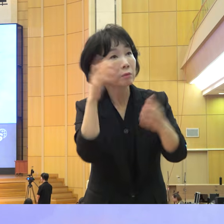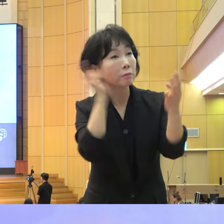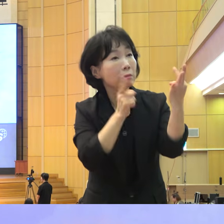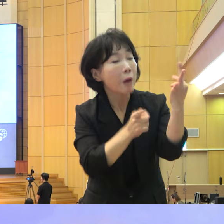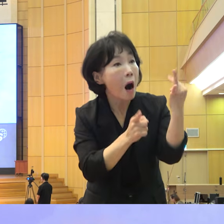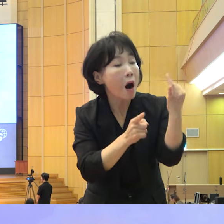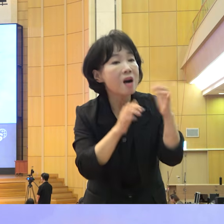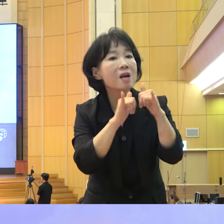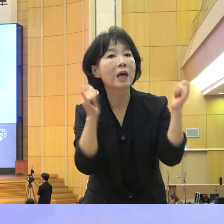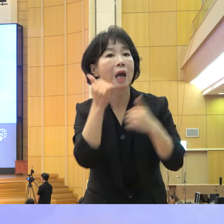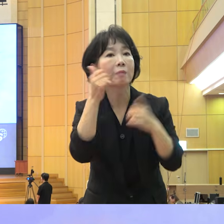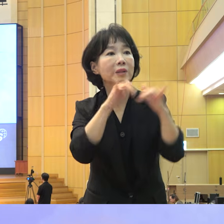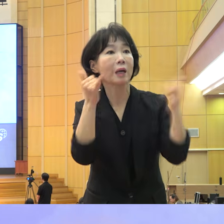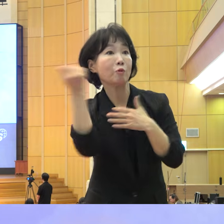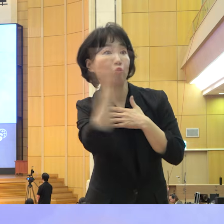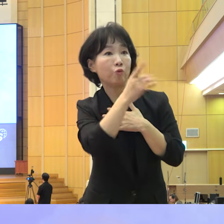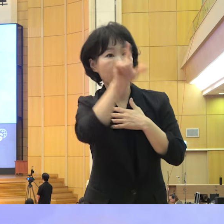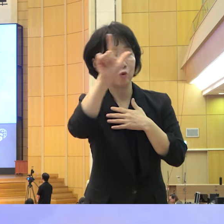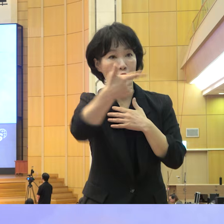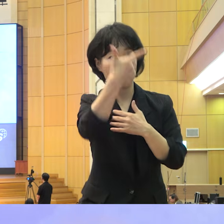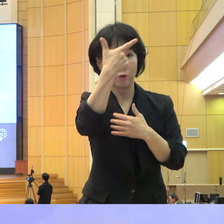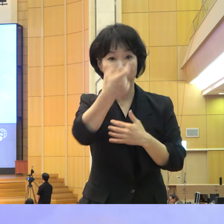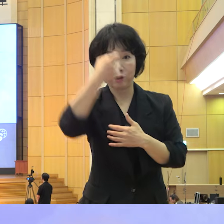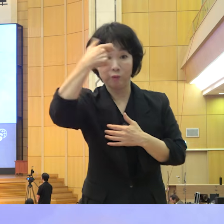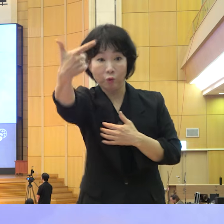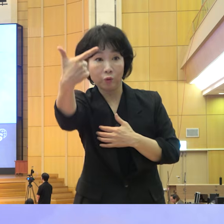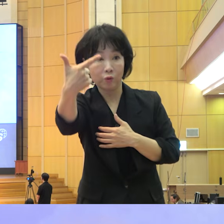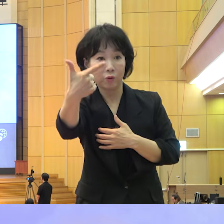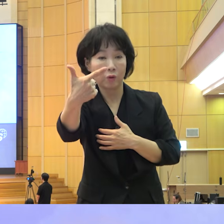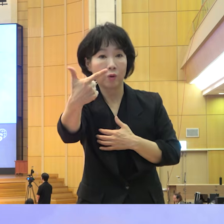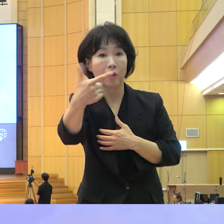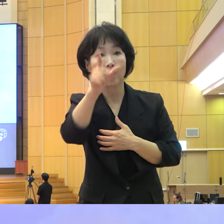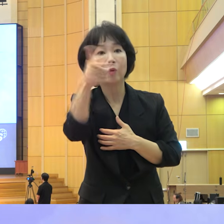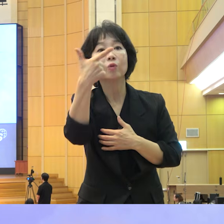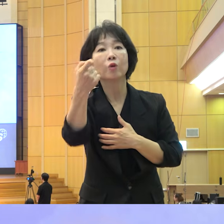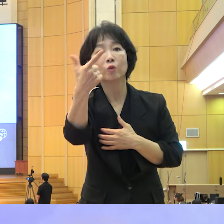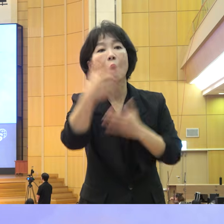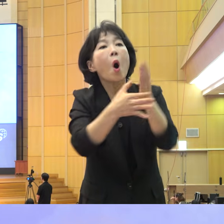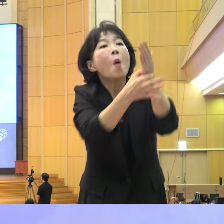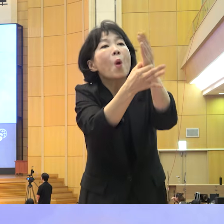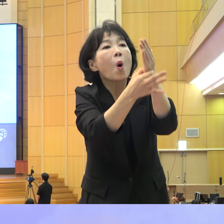그것은 사람의 수니 그의 수는 666이니라. 666표.